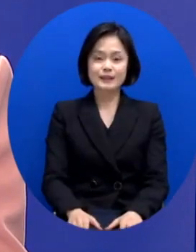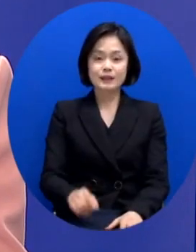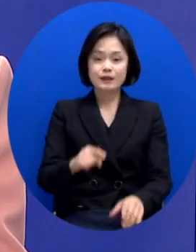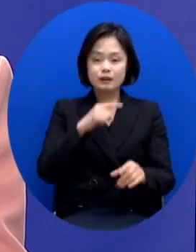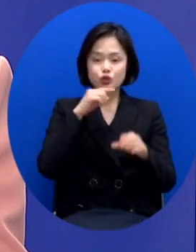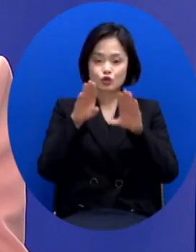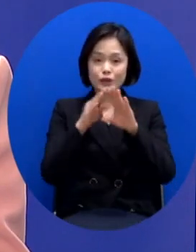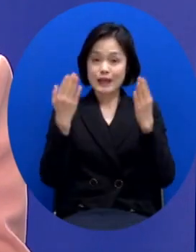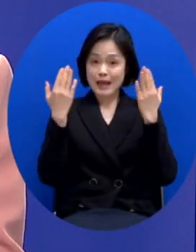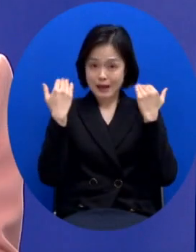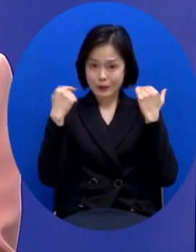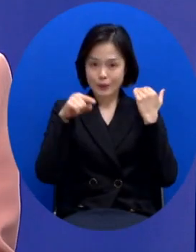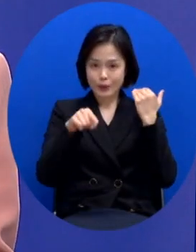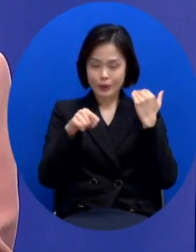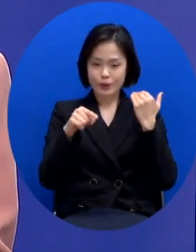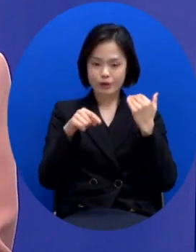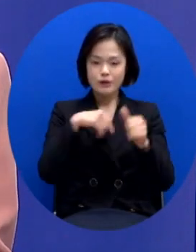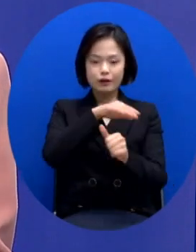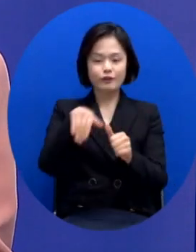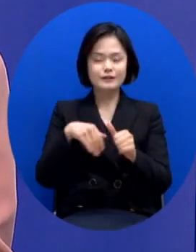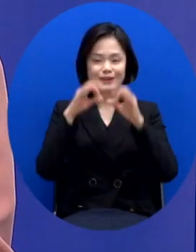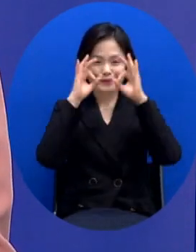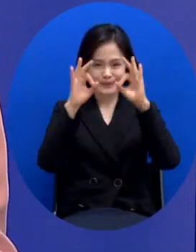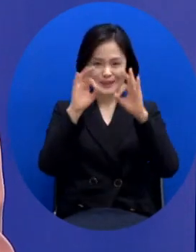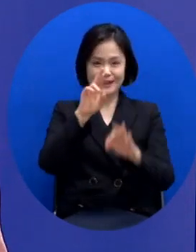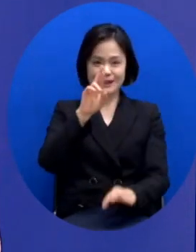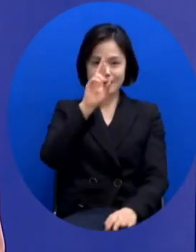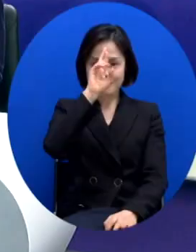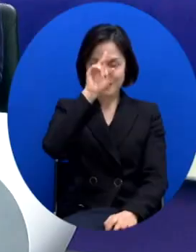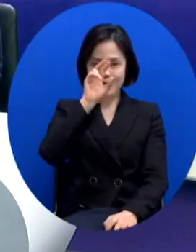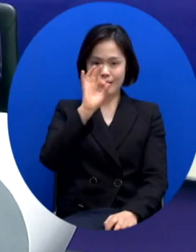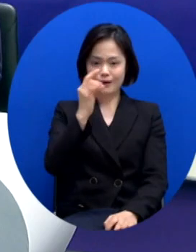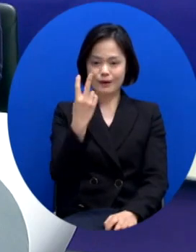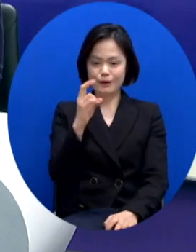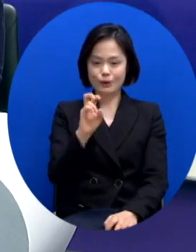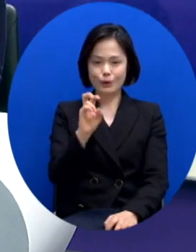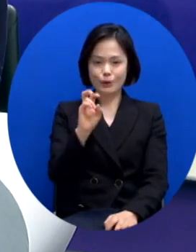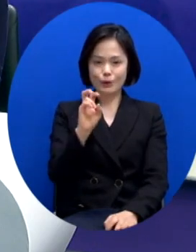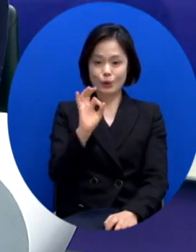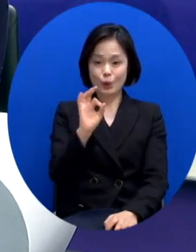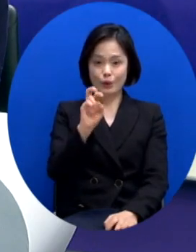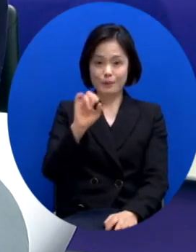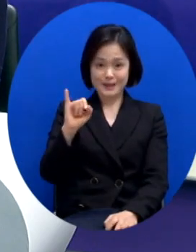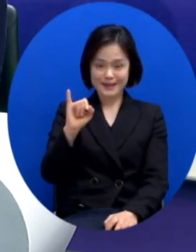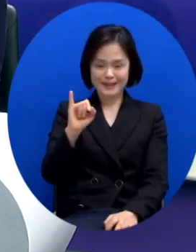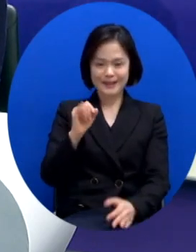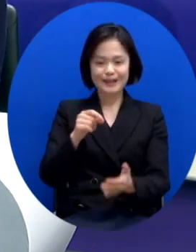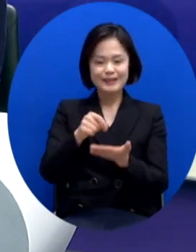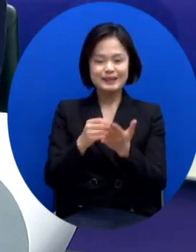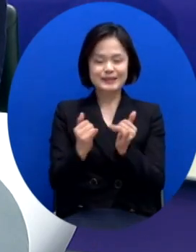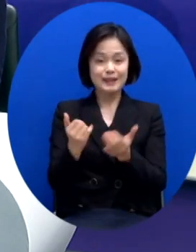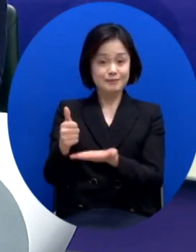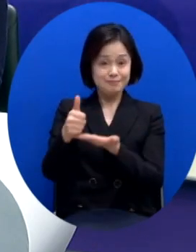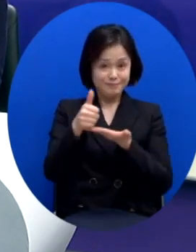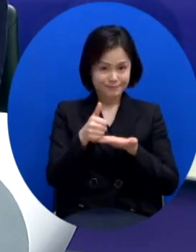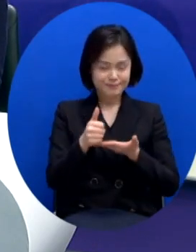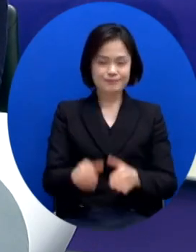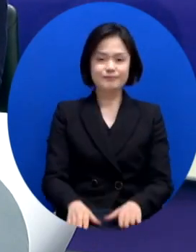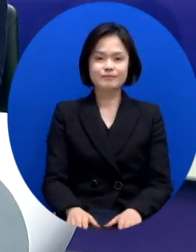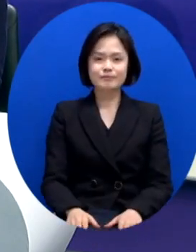현장을 소개해드리겠습니다 기독신문 박영미 기자와 함께 합니다 안녕하십니까 안녕하세요 코로나 l 구로 되는 예배가